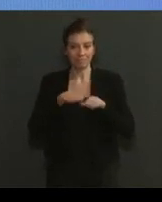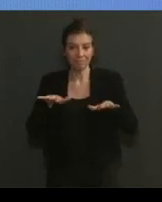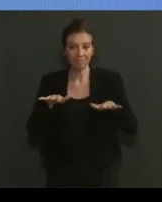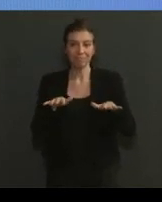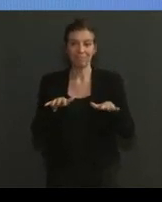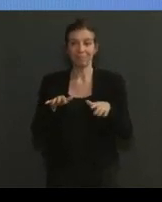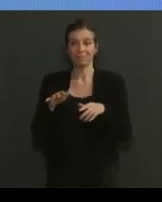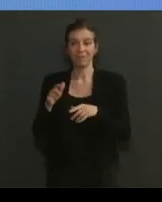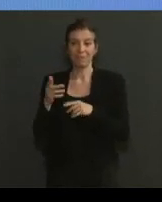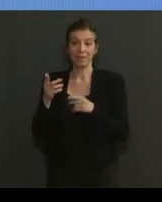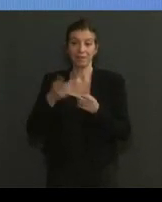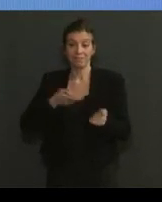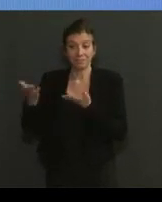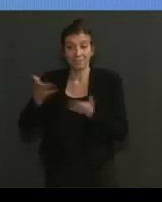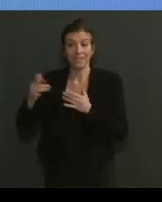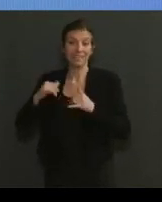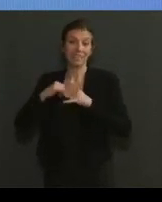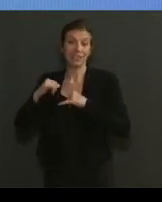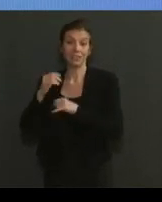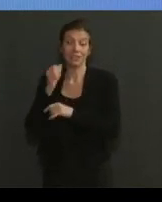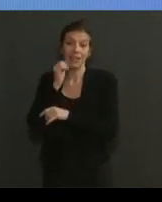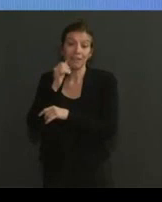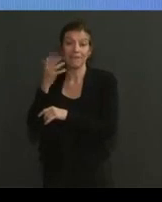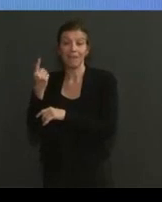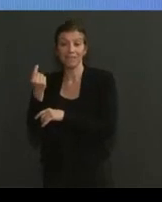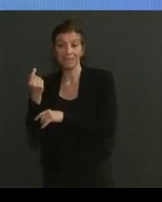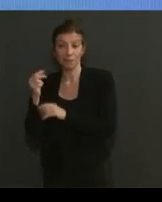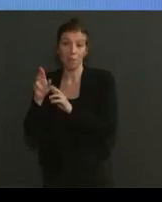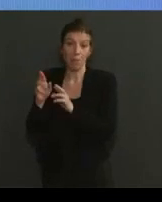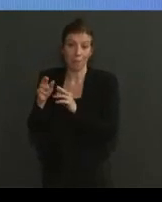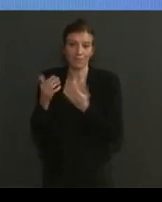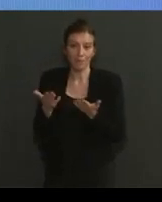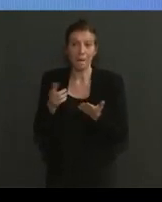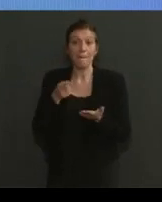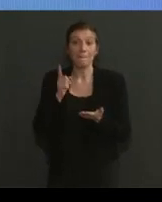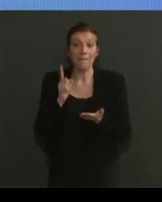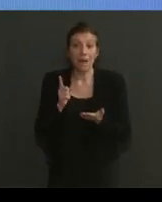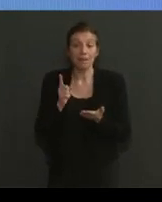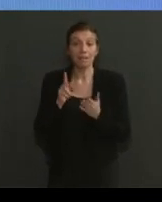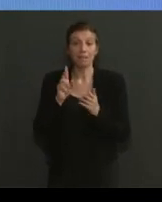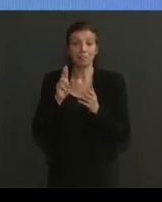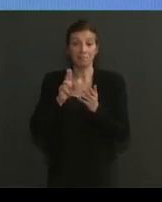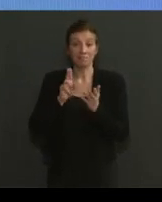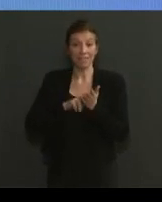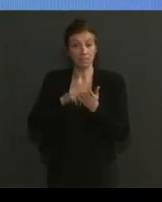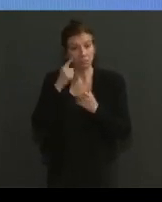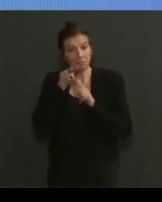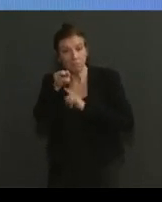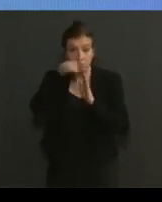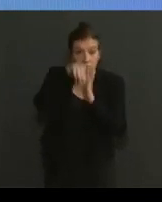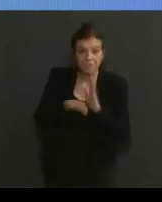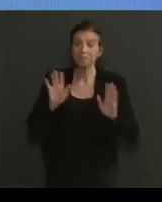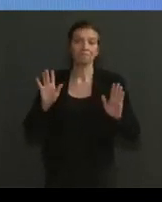dag. Deze evolutie is echter helemaal geen vaststaand feit en zal in belangrijke